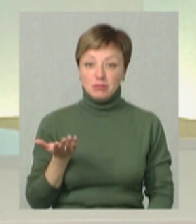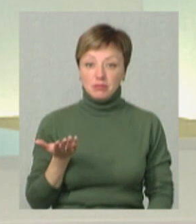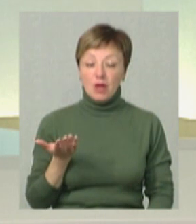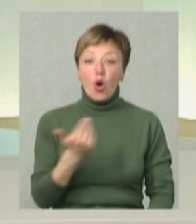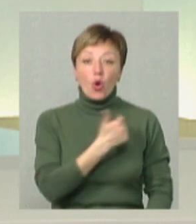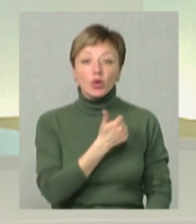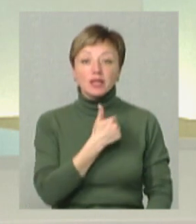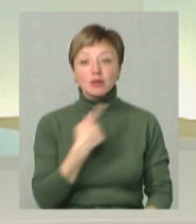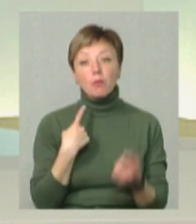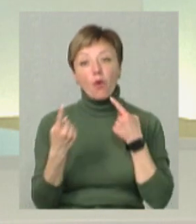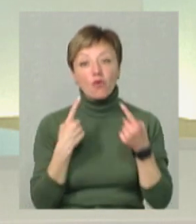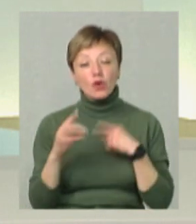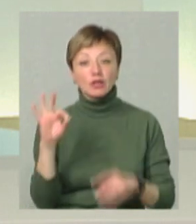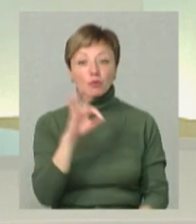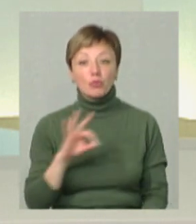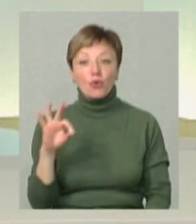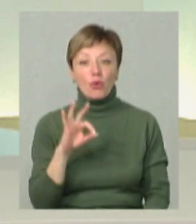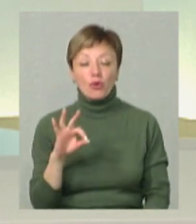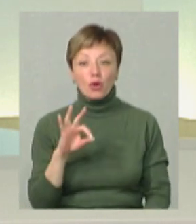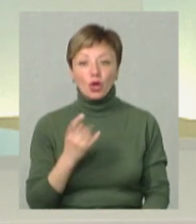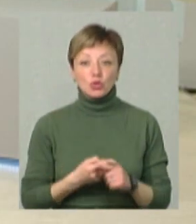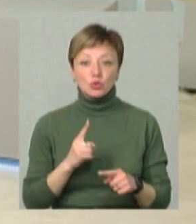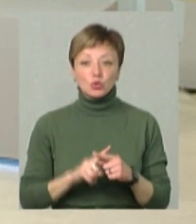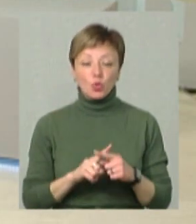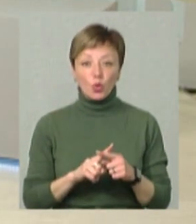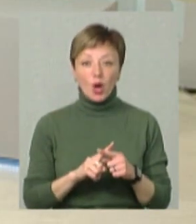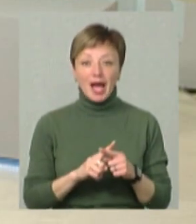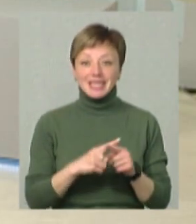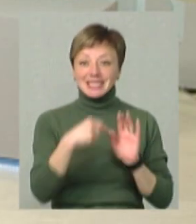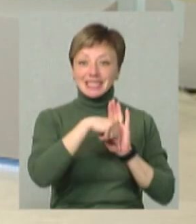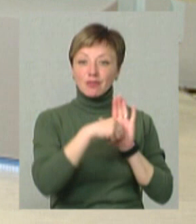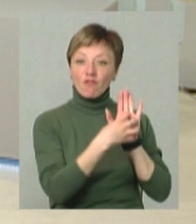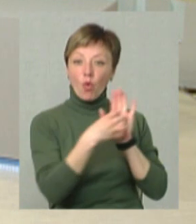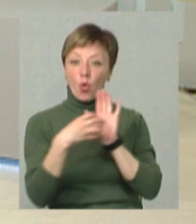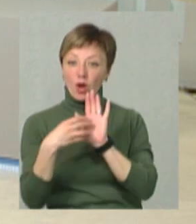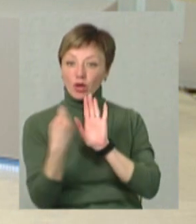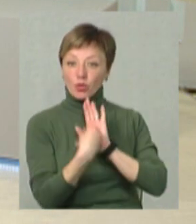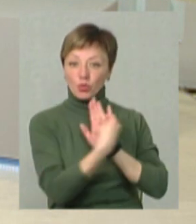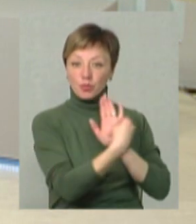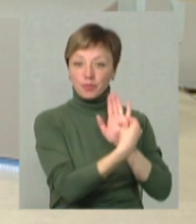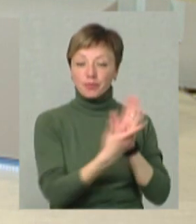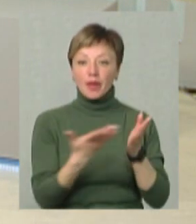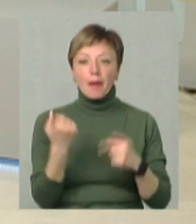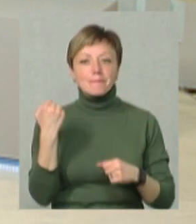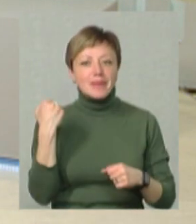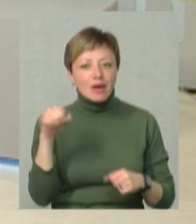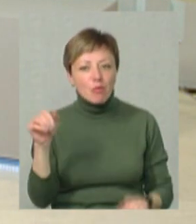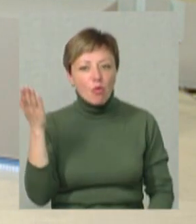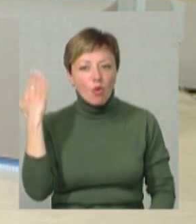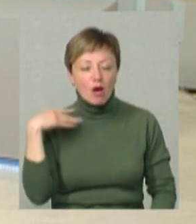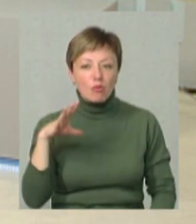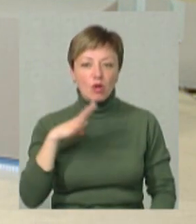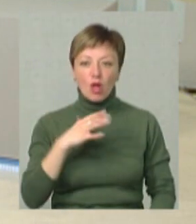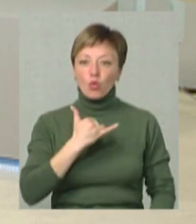От хотілося б поговорити про цю символіку. І, власне, символіка перемоги, вона була